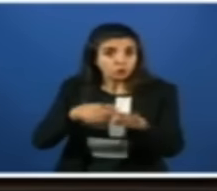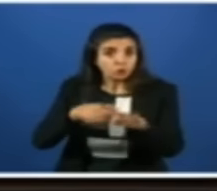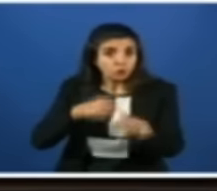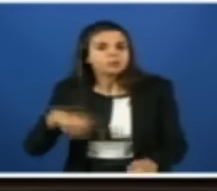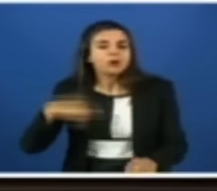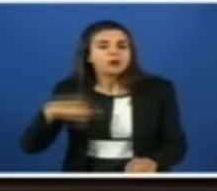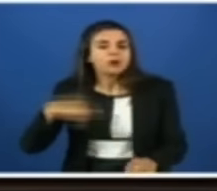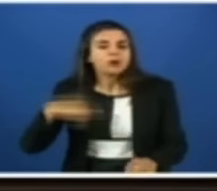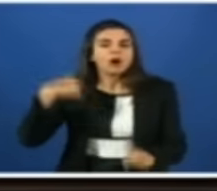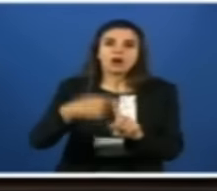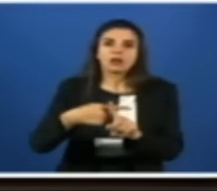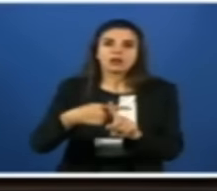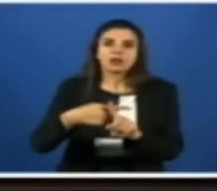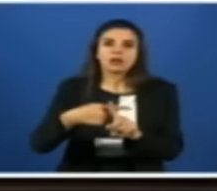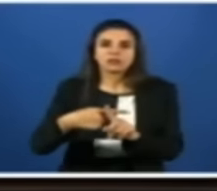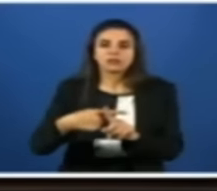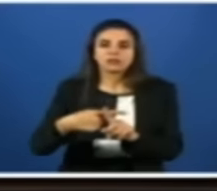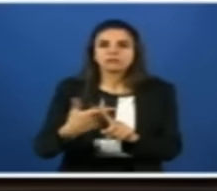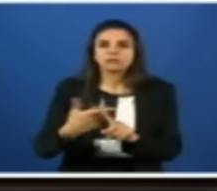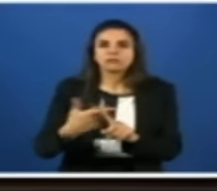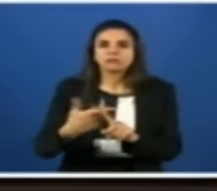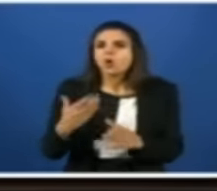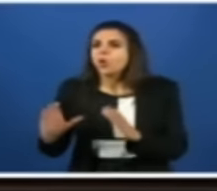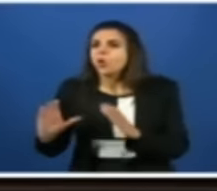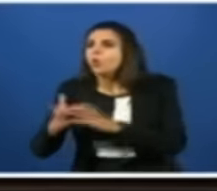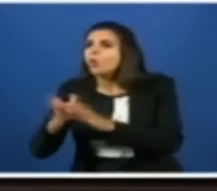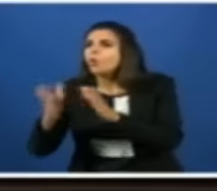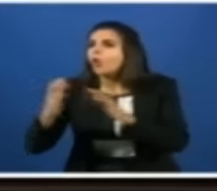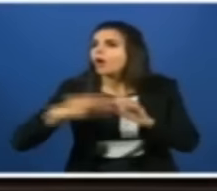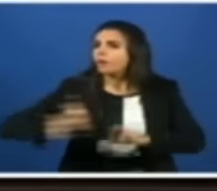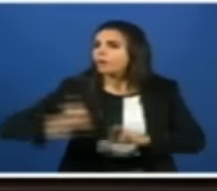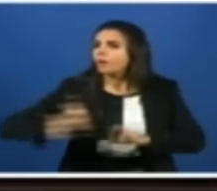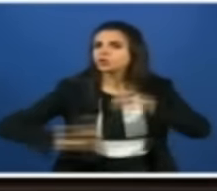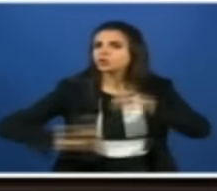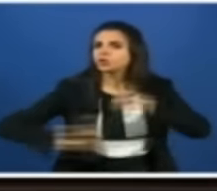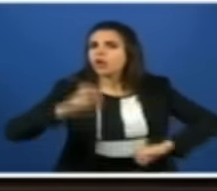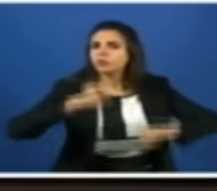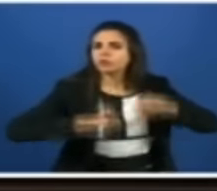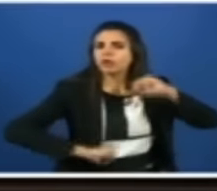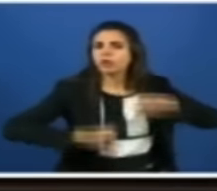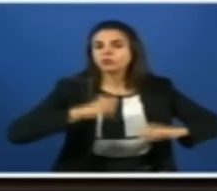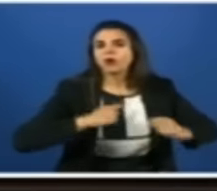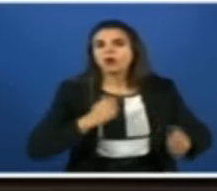Bir yandan da vesayet örgütleriyle mücadele ediyor.